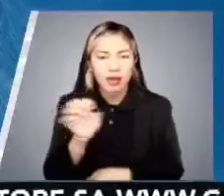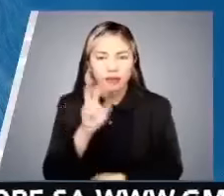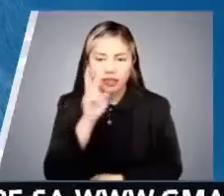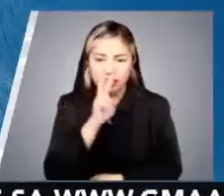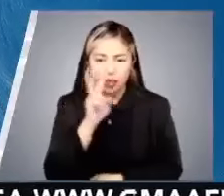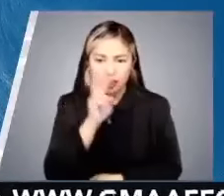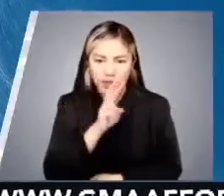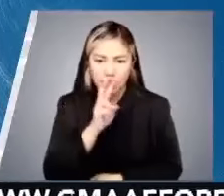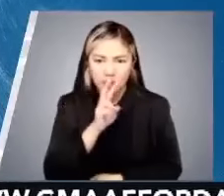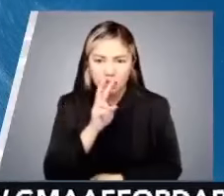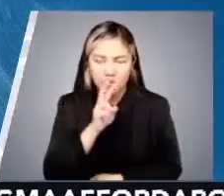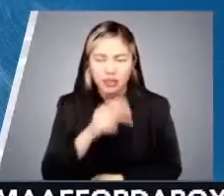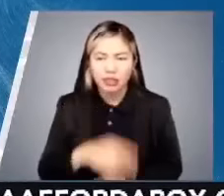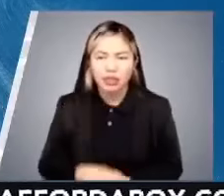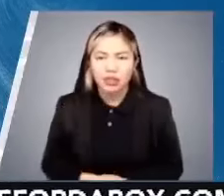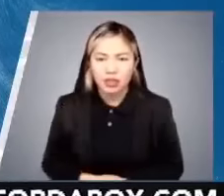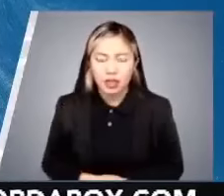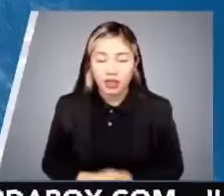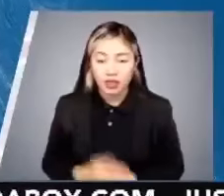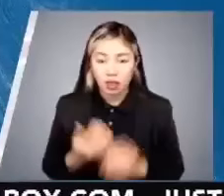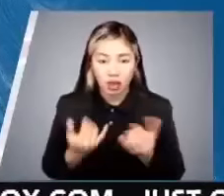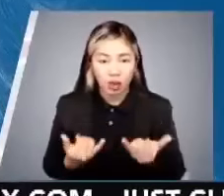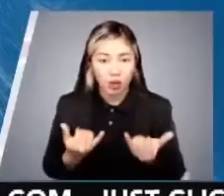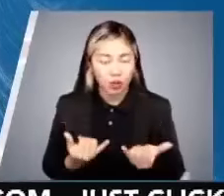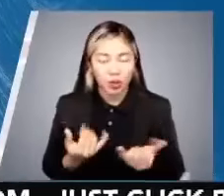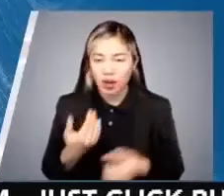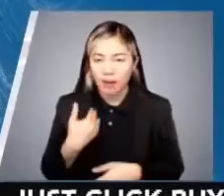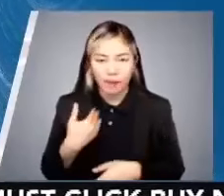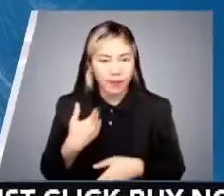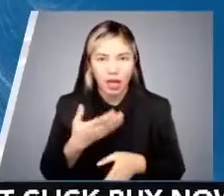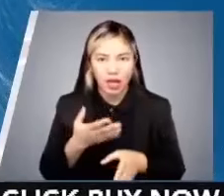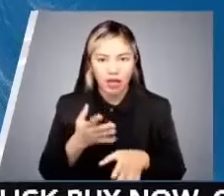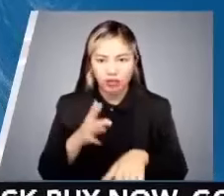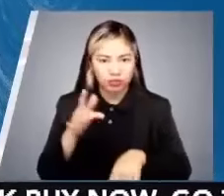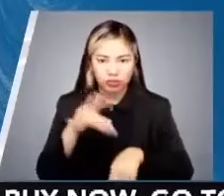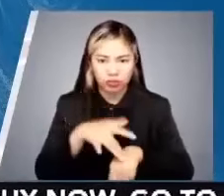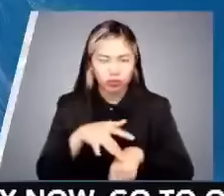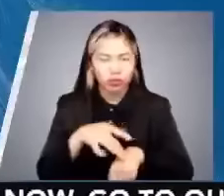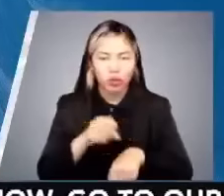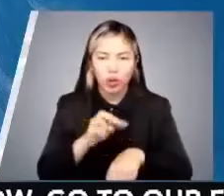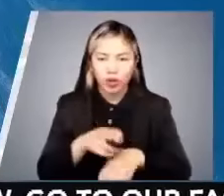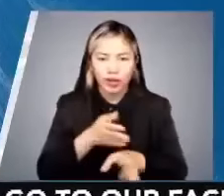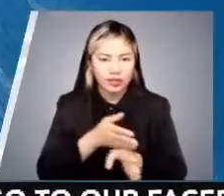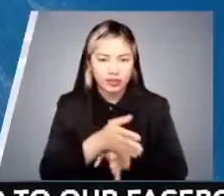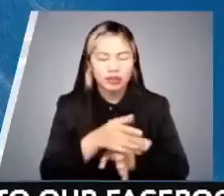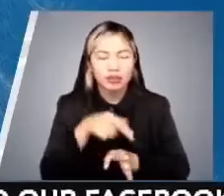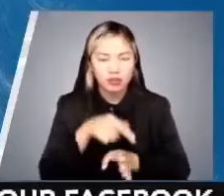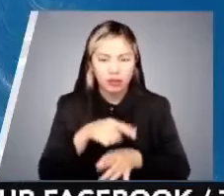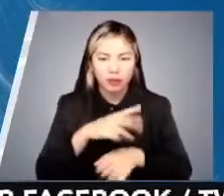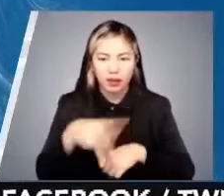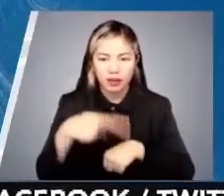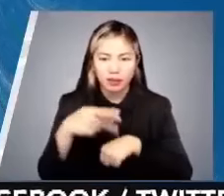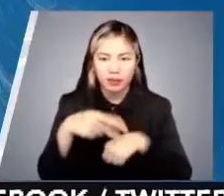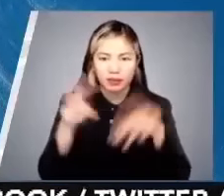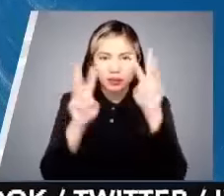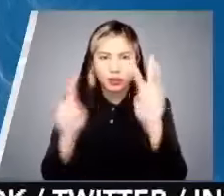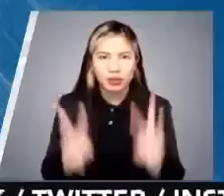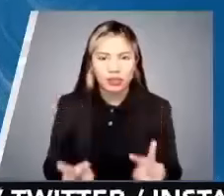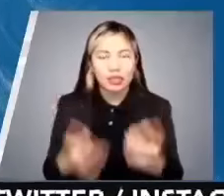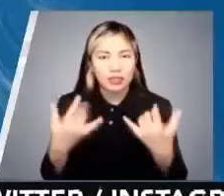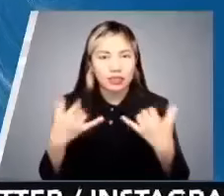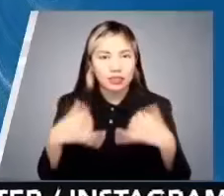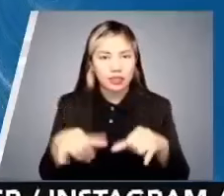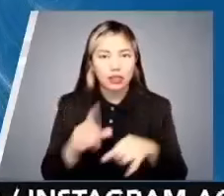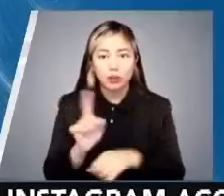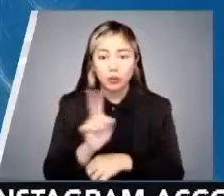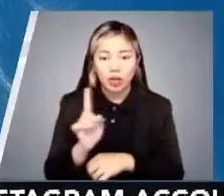LPA pero sa ngayon, wala itong direktang epekto sa lagay ng ating panahon. Hanging habagat pa rin ang magpapaulan dito sa Luzon